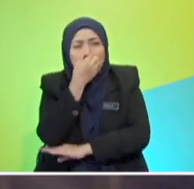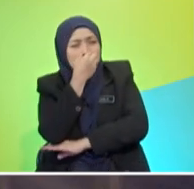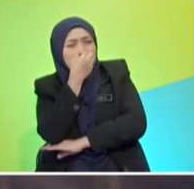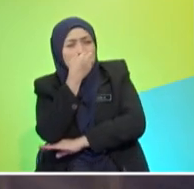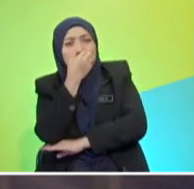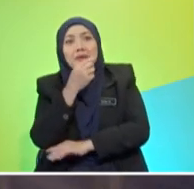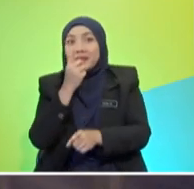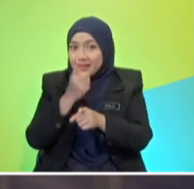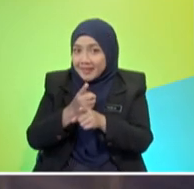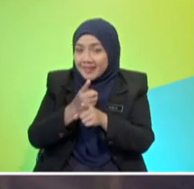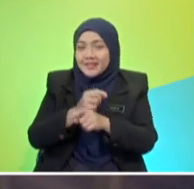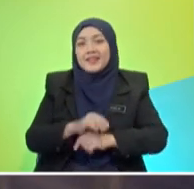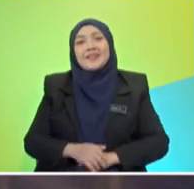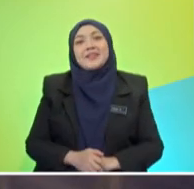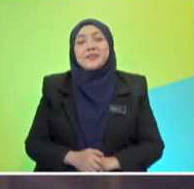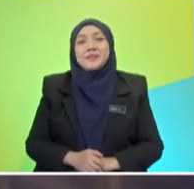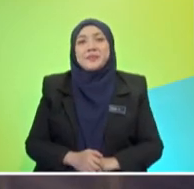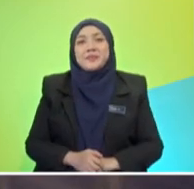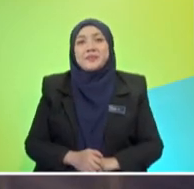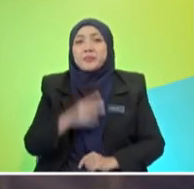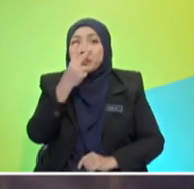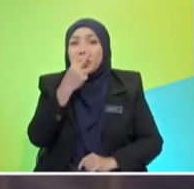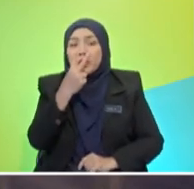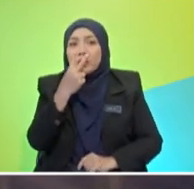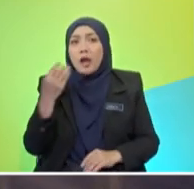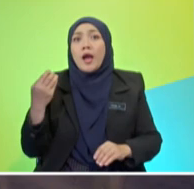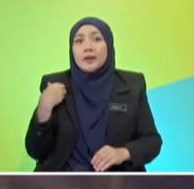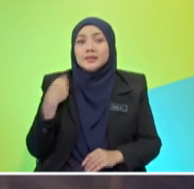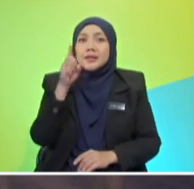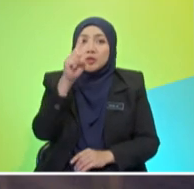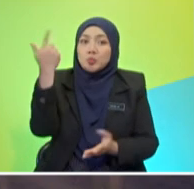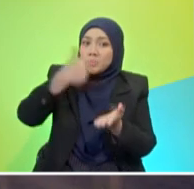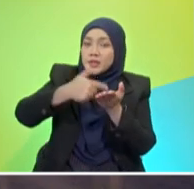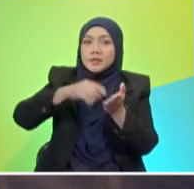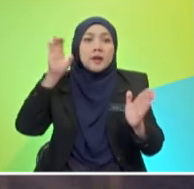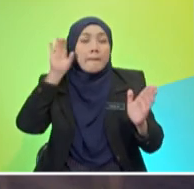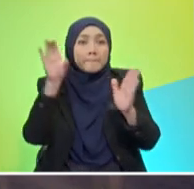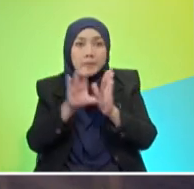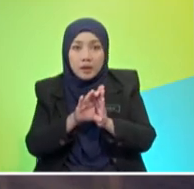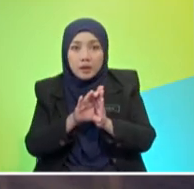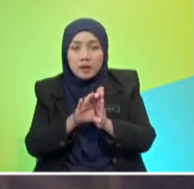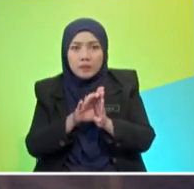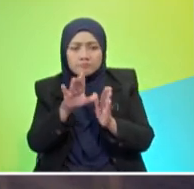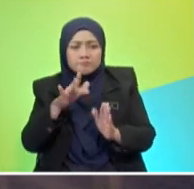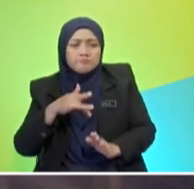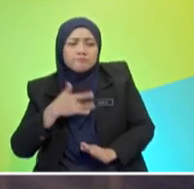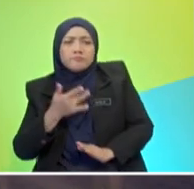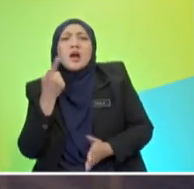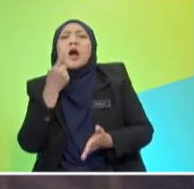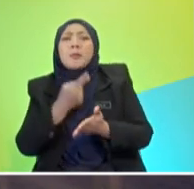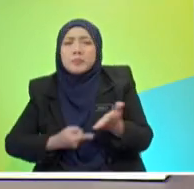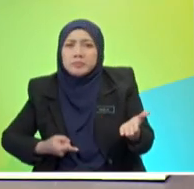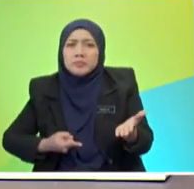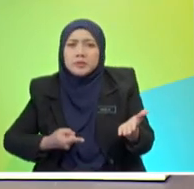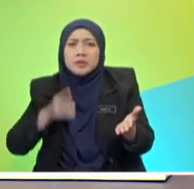Okey. Di sebelah sini pula, cikgu. Okey, perhatikan dulu. Apa ada kat situ? Sean rasa apa gambar tu, Sean?